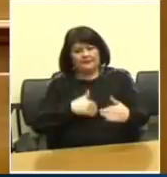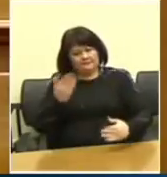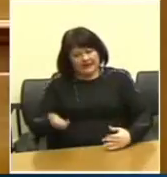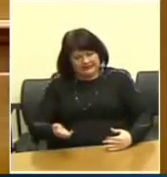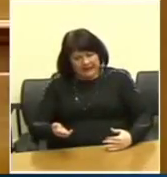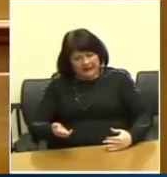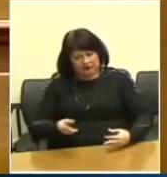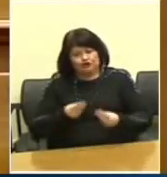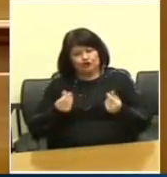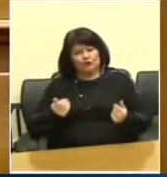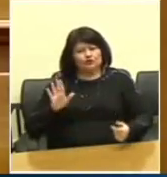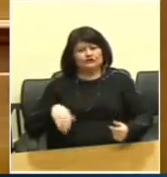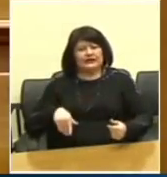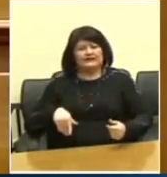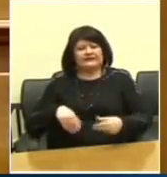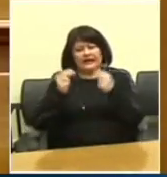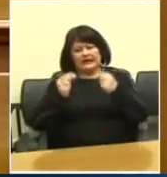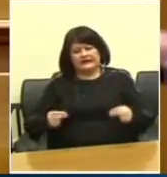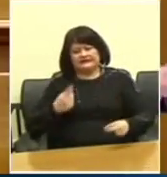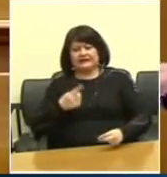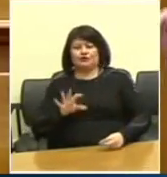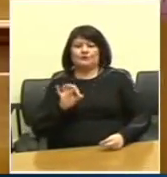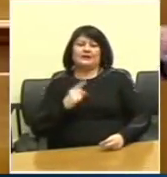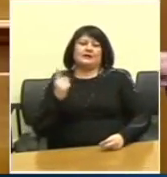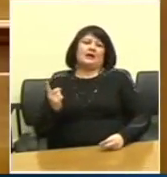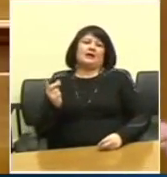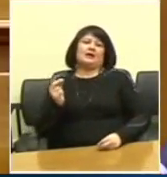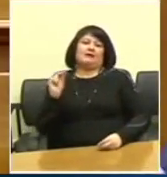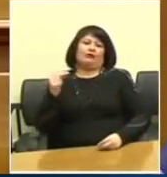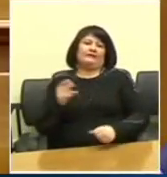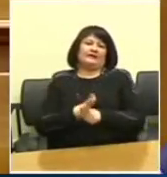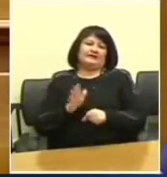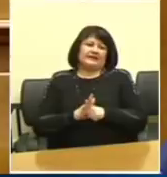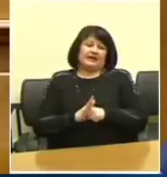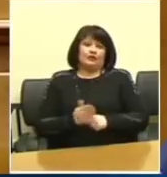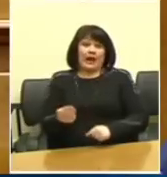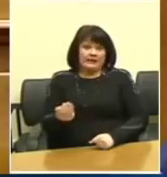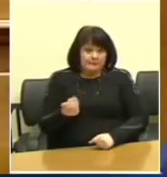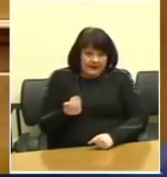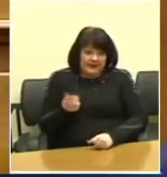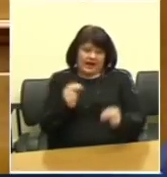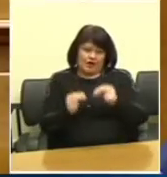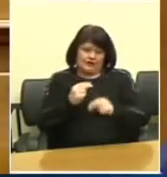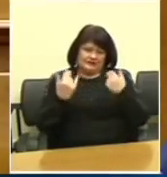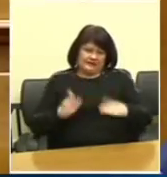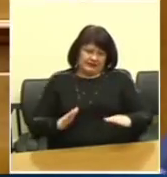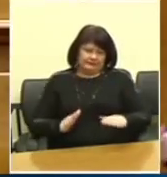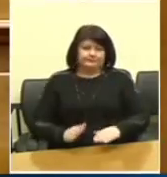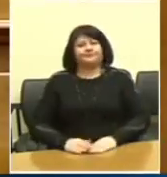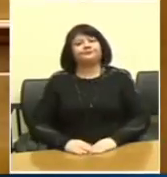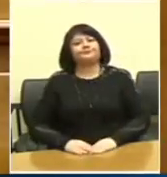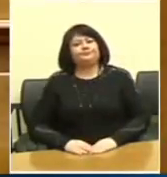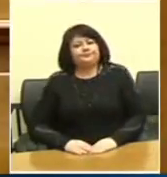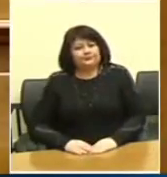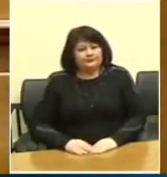μόνο αν έχουμε μεσολάβηση εκλογών, δηλαδή λαϊκής ετοιμιγορίας. Ενώ στη συνέχεια και